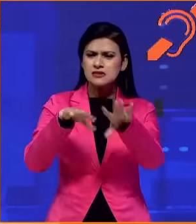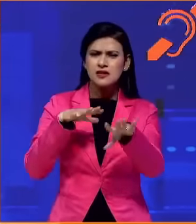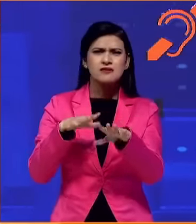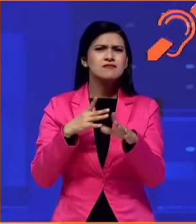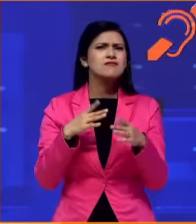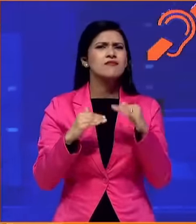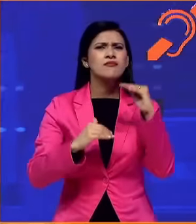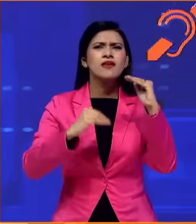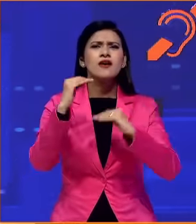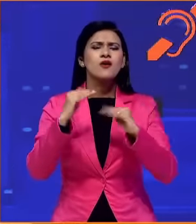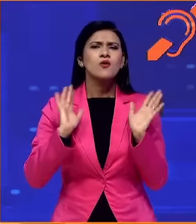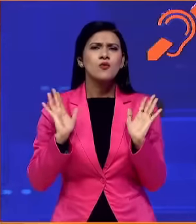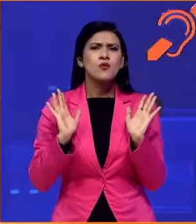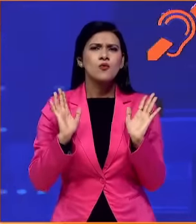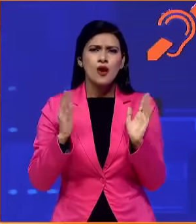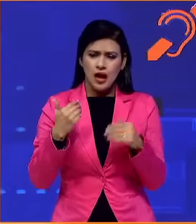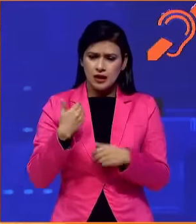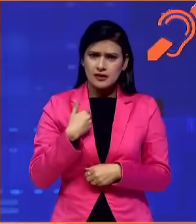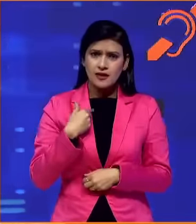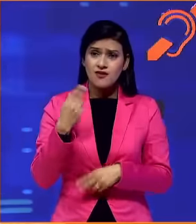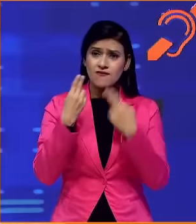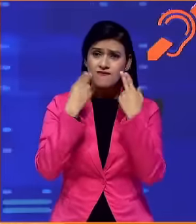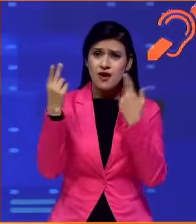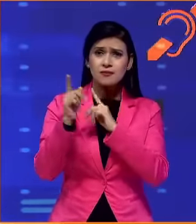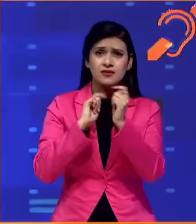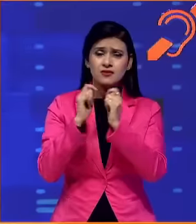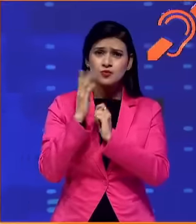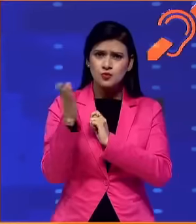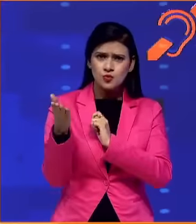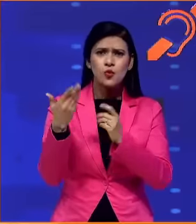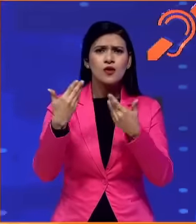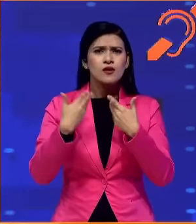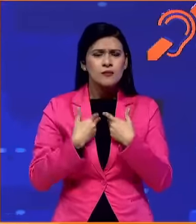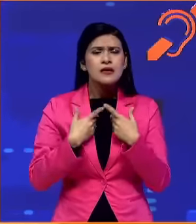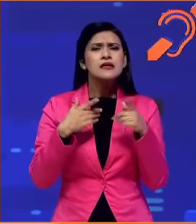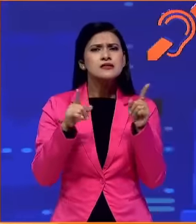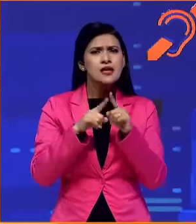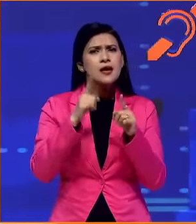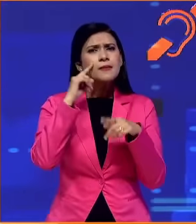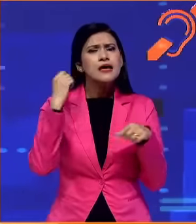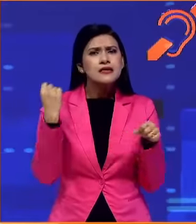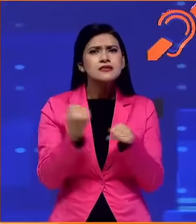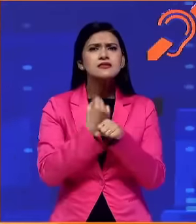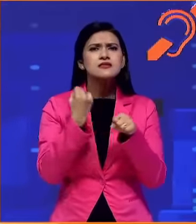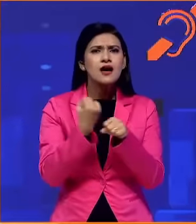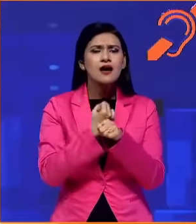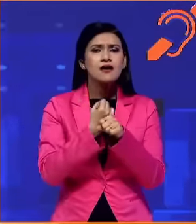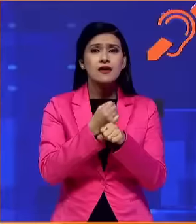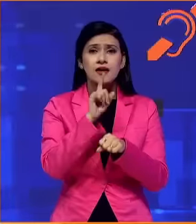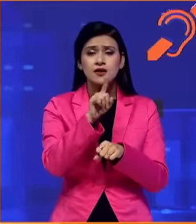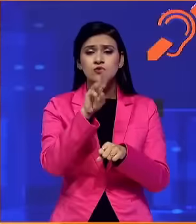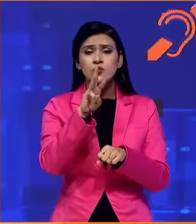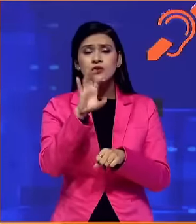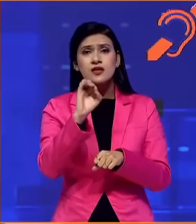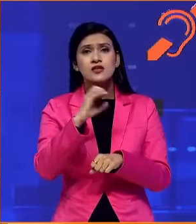मुझेलगताहैकिहमसभीको,जिनमें आपजैसेप्रतिष्ठितपत्रकारभीशामिलहैं,इसबात परप्रयासकरनाचाहिएकिहम 1.3अरबलोगोंके